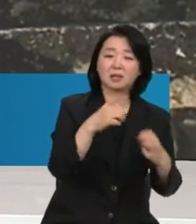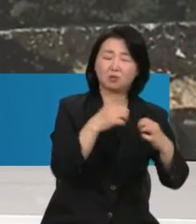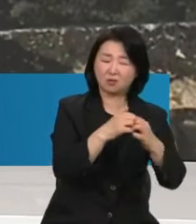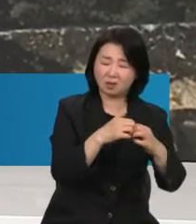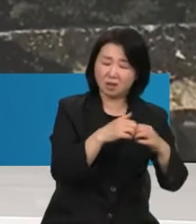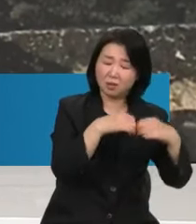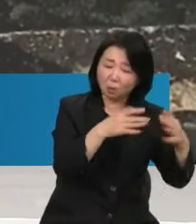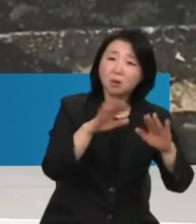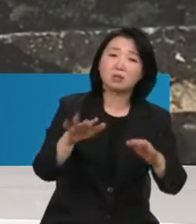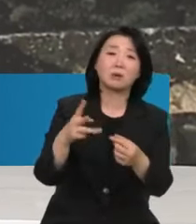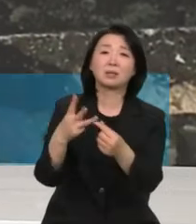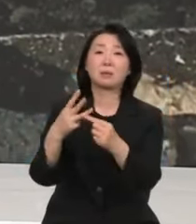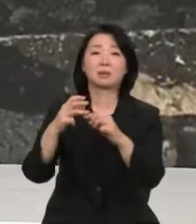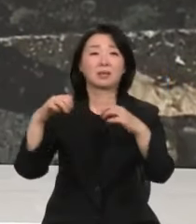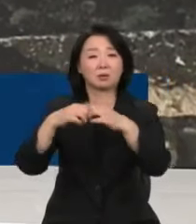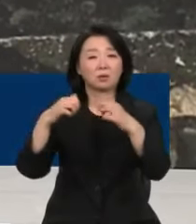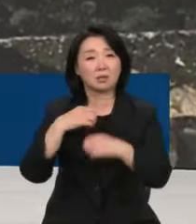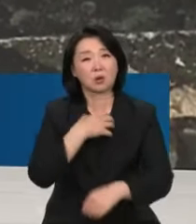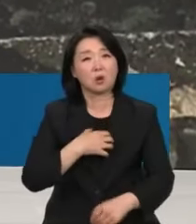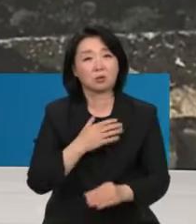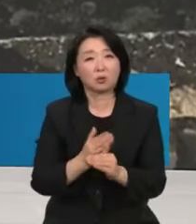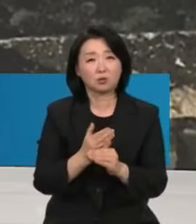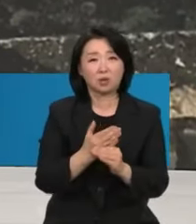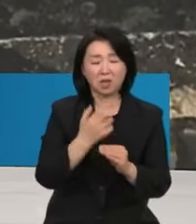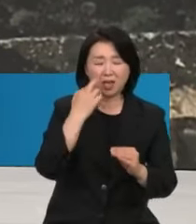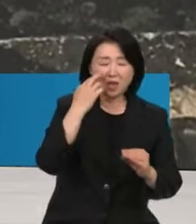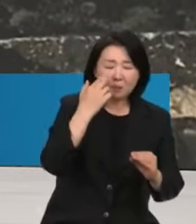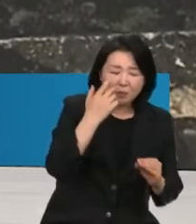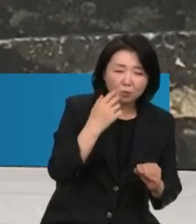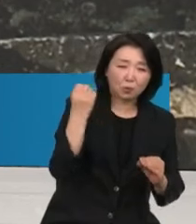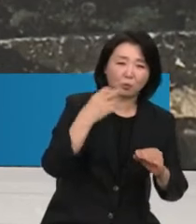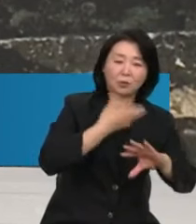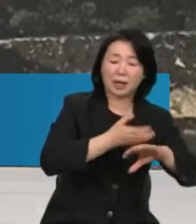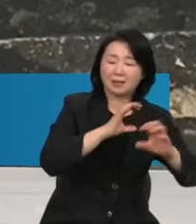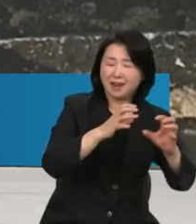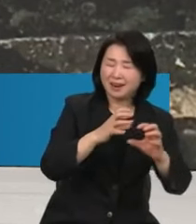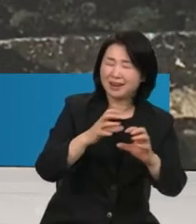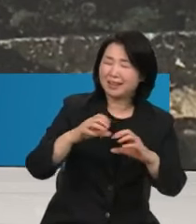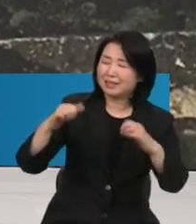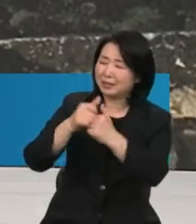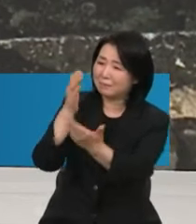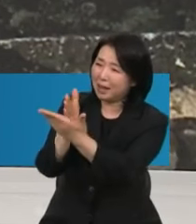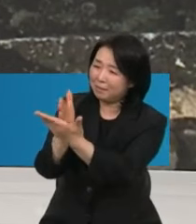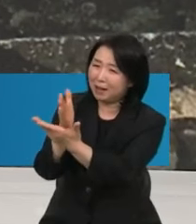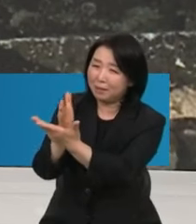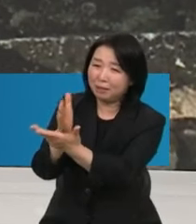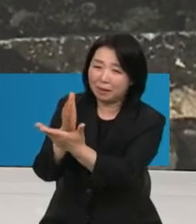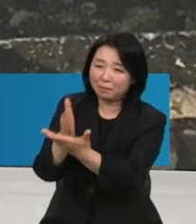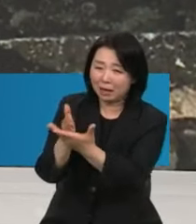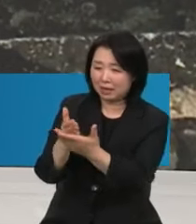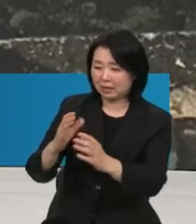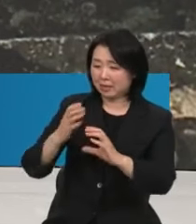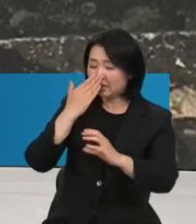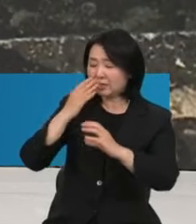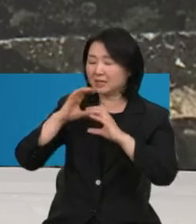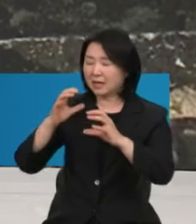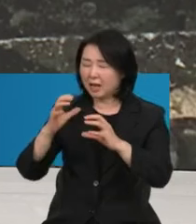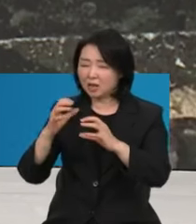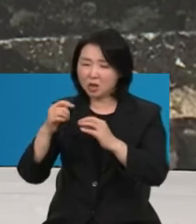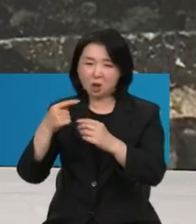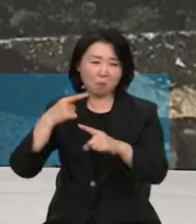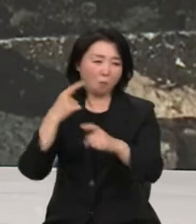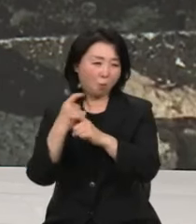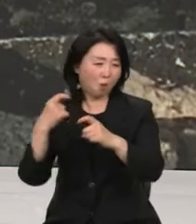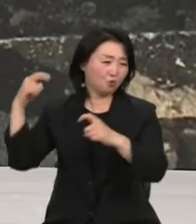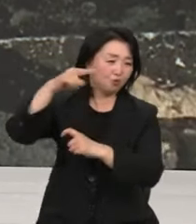있습니다. 미국을 비롯한 우방국들이 자제를 요구하고 나섰는데 이 때문에 이스라엘이 보복 수위를 조절할 거란 전망도 나오고